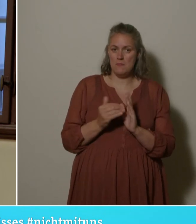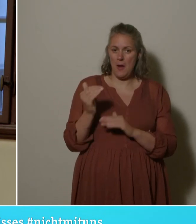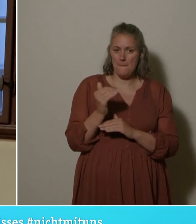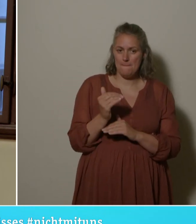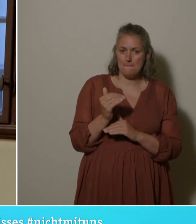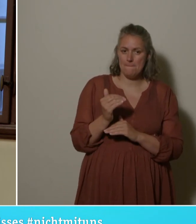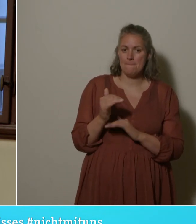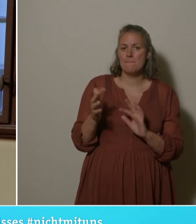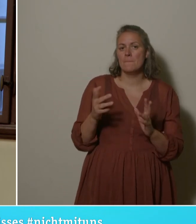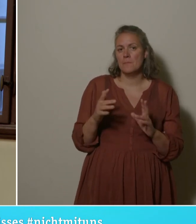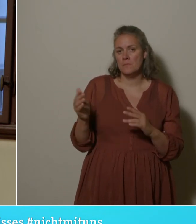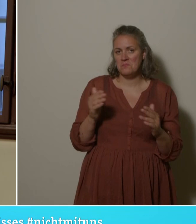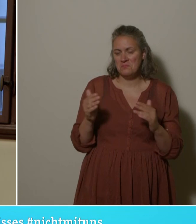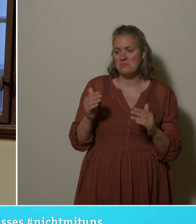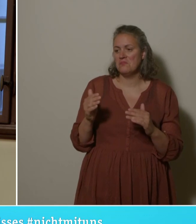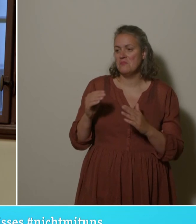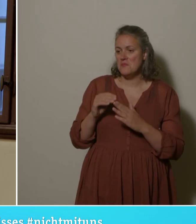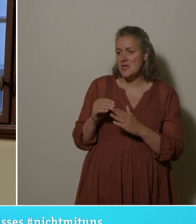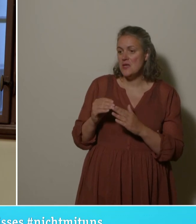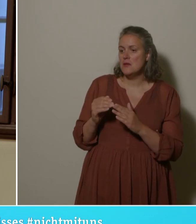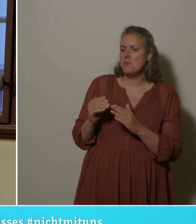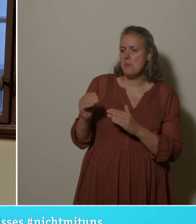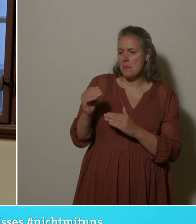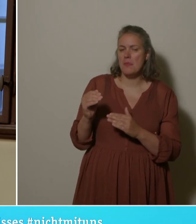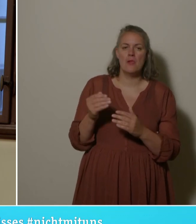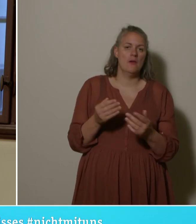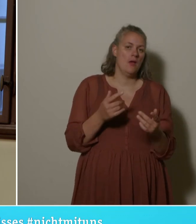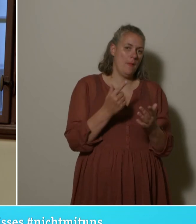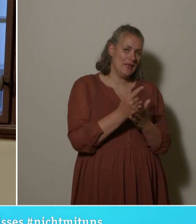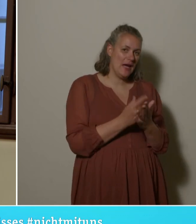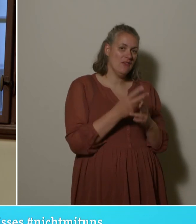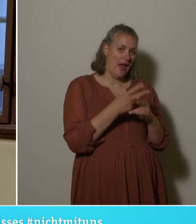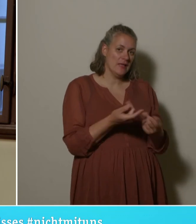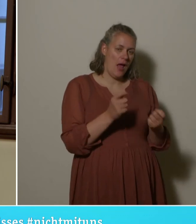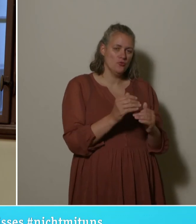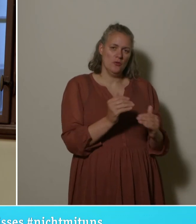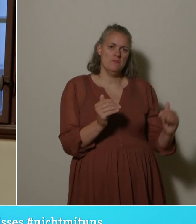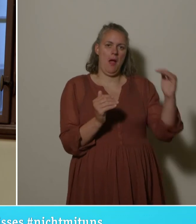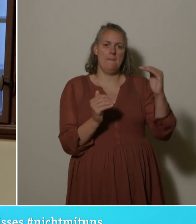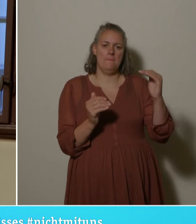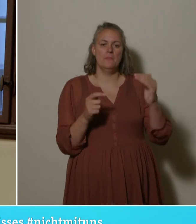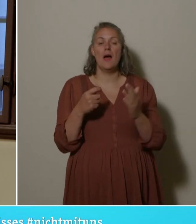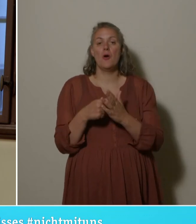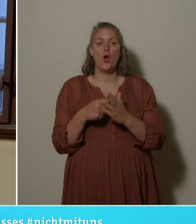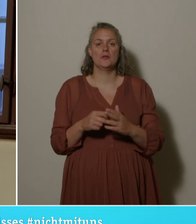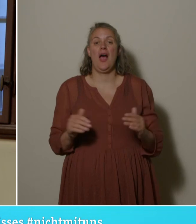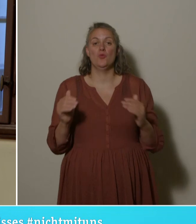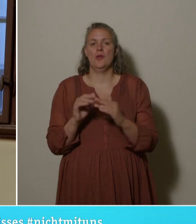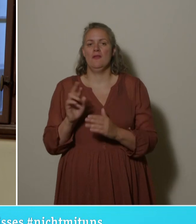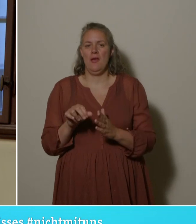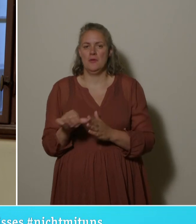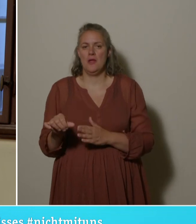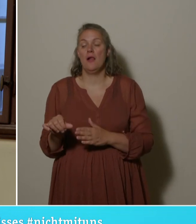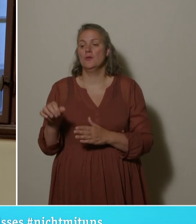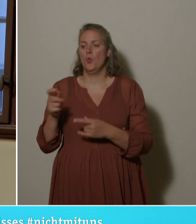kriegt relativ gesehen zur Miete mehr. Die Mieten steigen nicht so stark wie die Abschlüsse dergleichen. Und die Kosten trägt das Unternehmen und die Kosten tragen wir auch